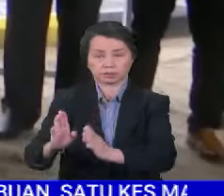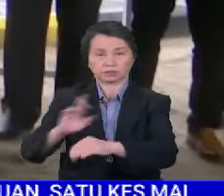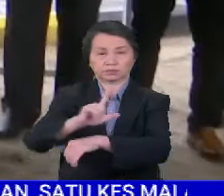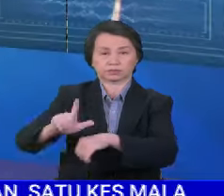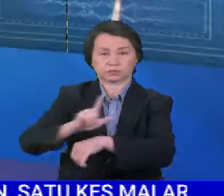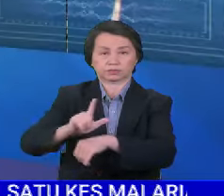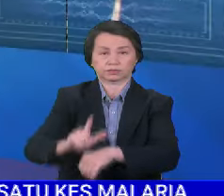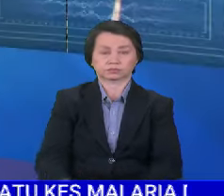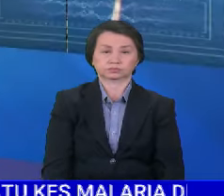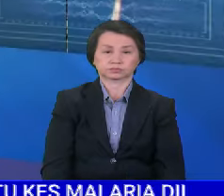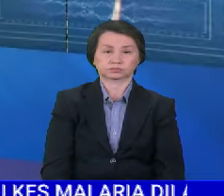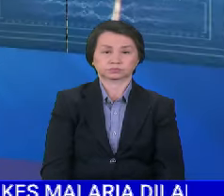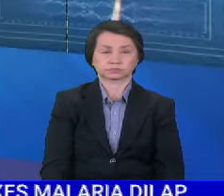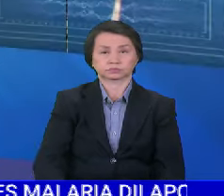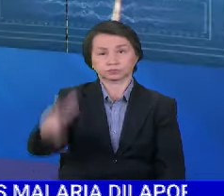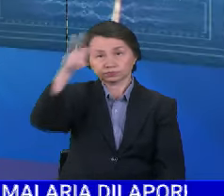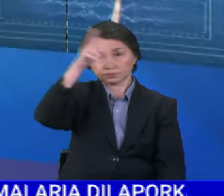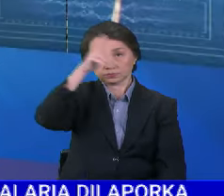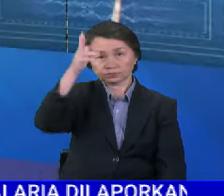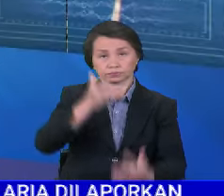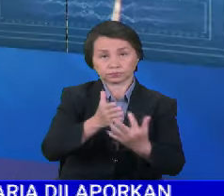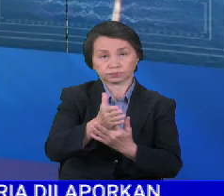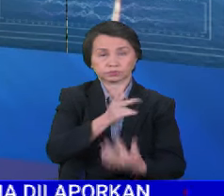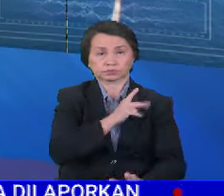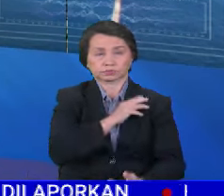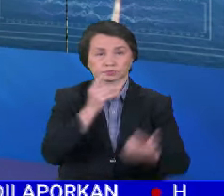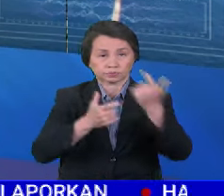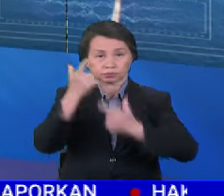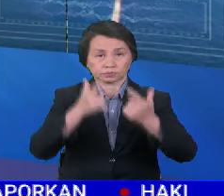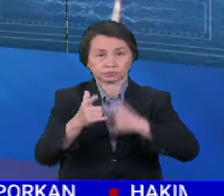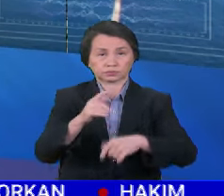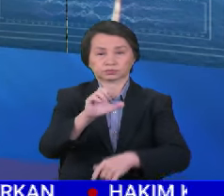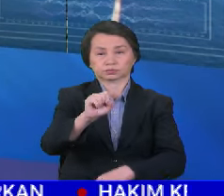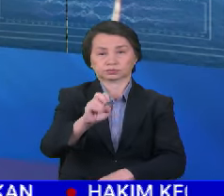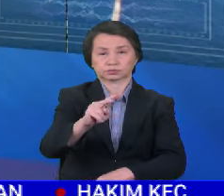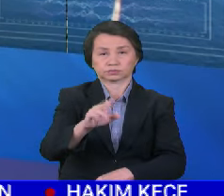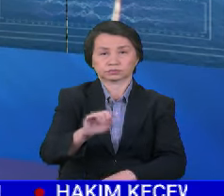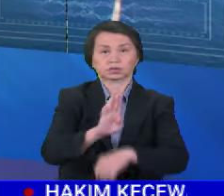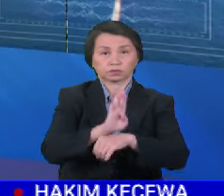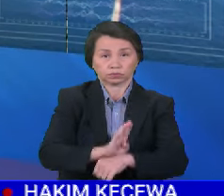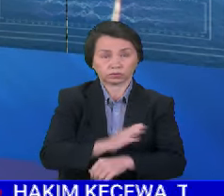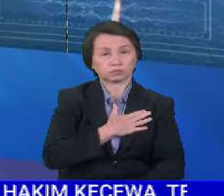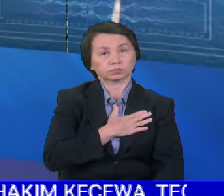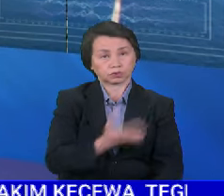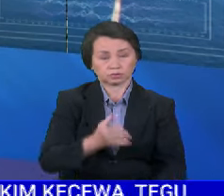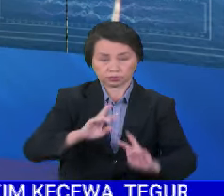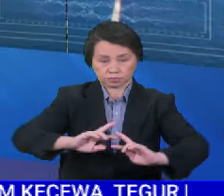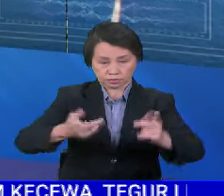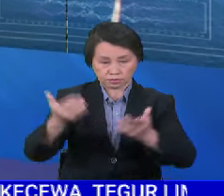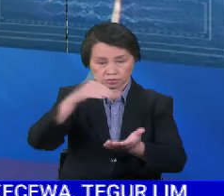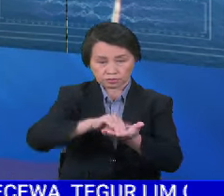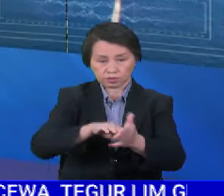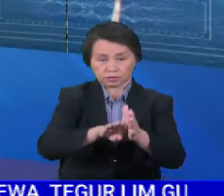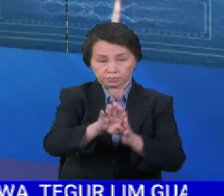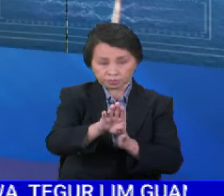laporan kerajaan melalui Kementerian pelancongan seni dan budaya Malaysia komitmen untuk membantu meningkatkan semula